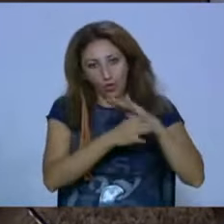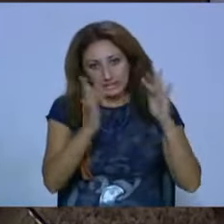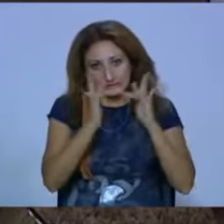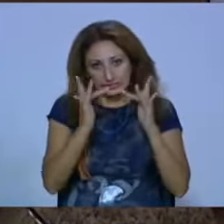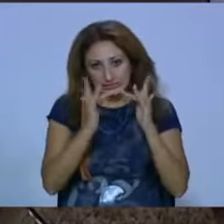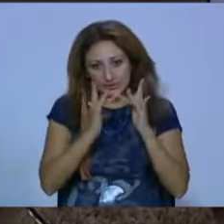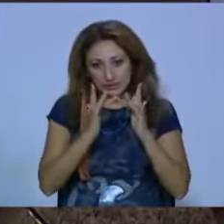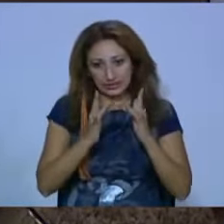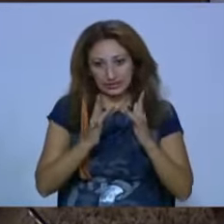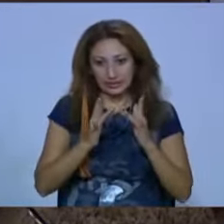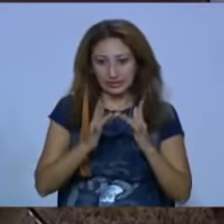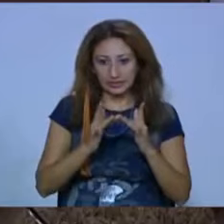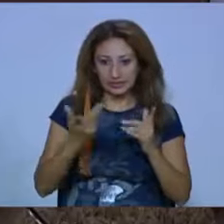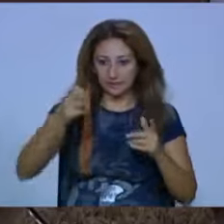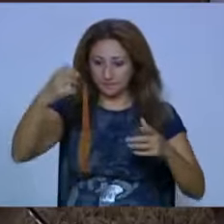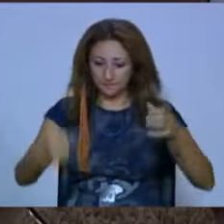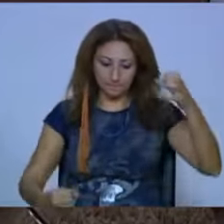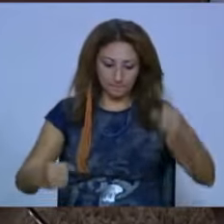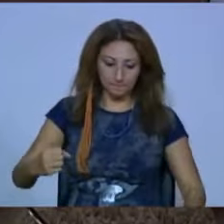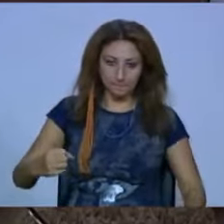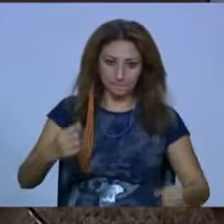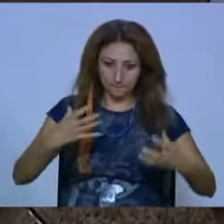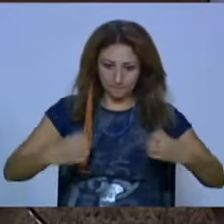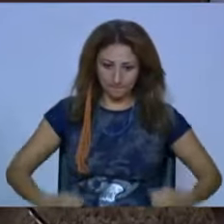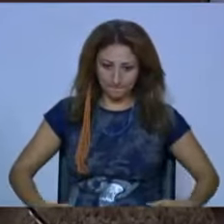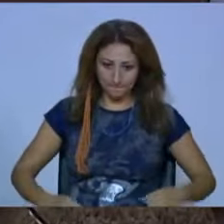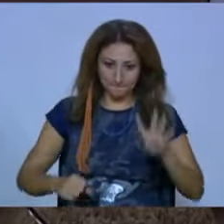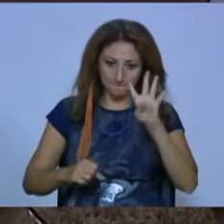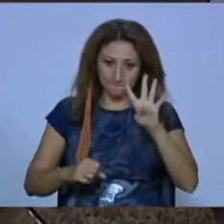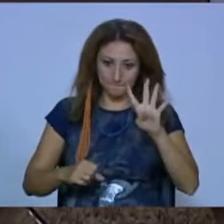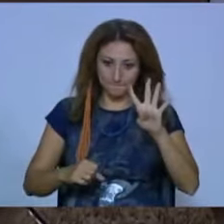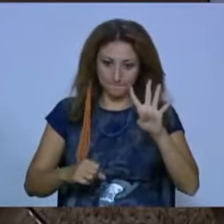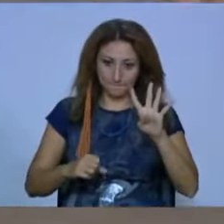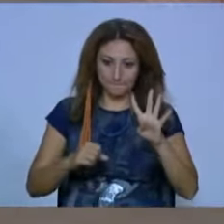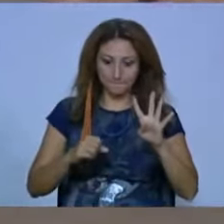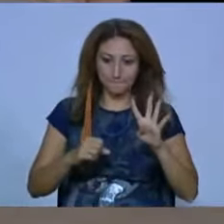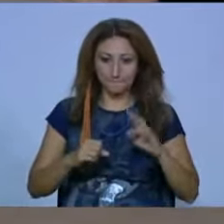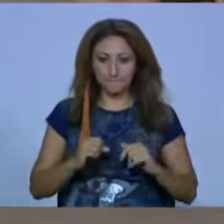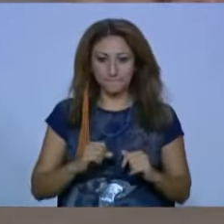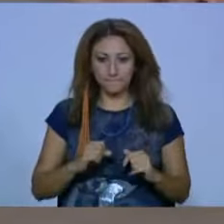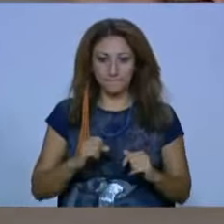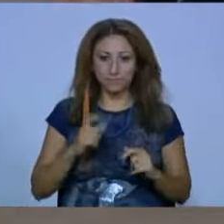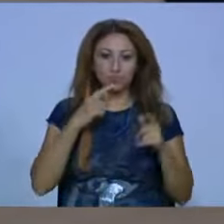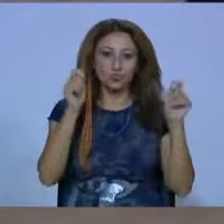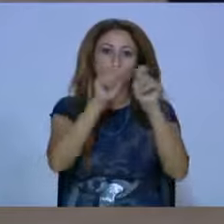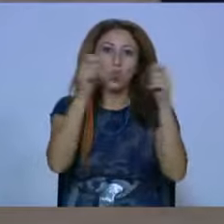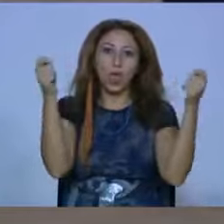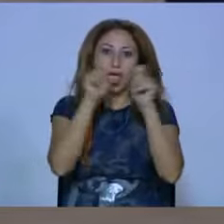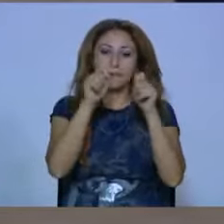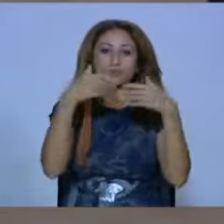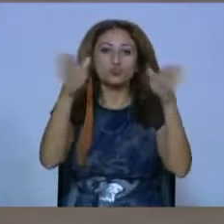السرير بعمودين يعني باربع رجول. يعني الحته فيها رجلين ودولاب